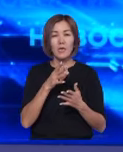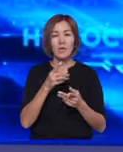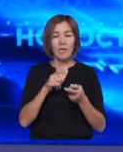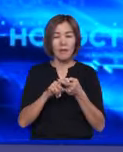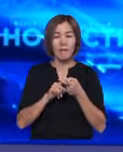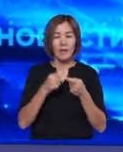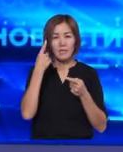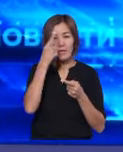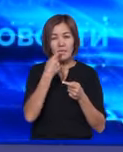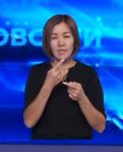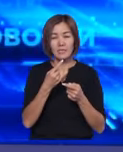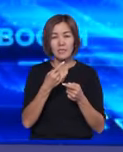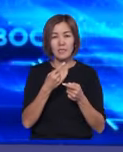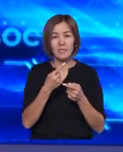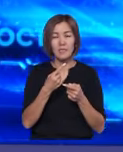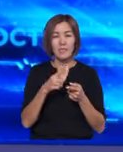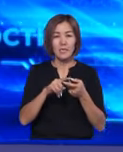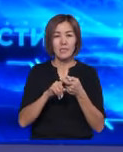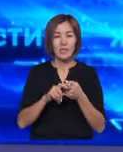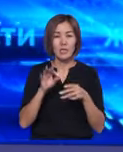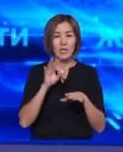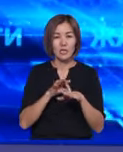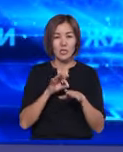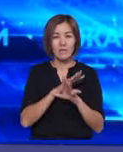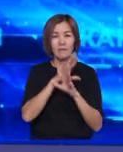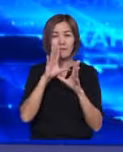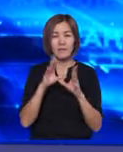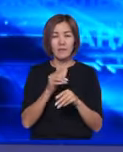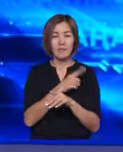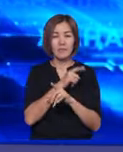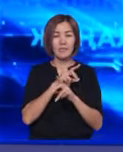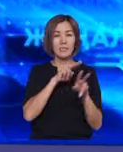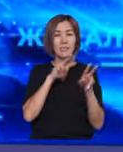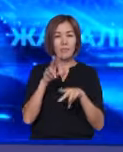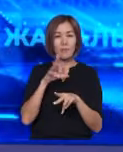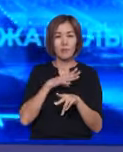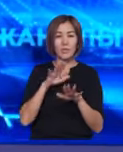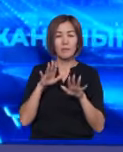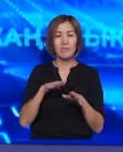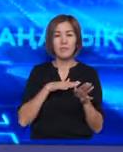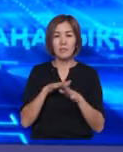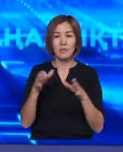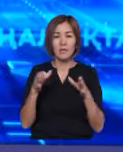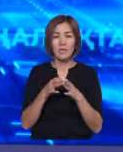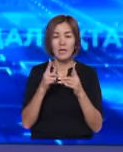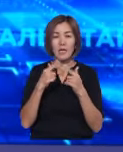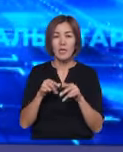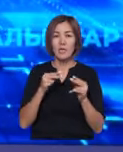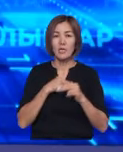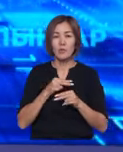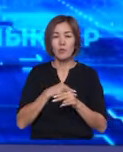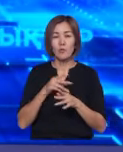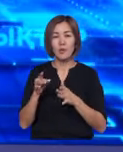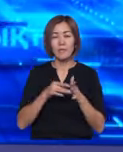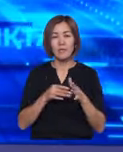контактных лиц, подверженных риску заражения. Все взятые под медицинское наблюдение. Местные исполнительные органы организовали